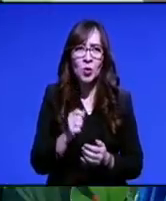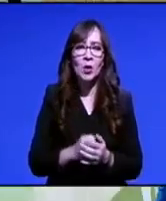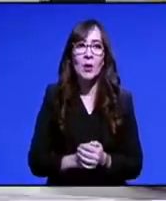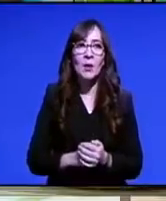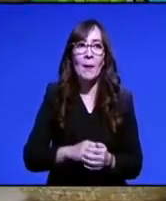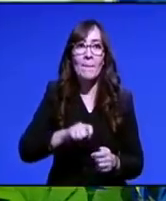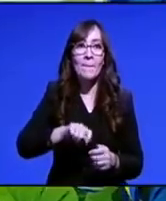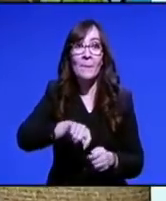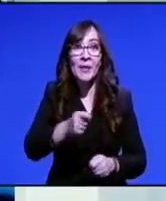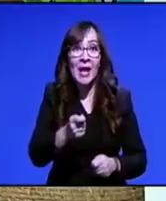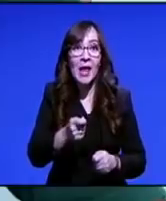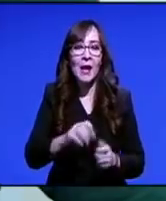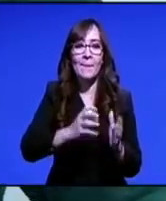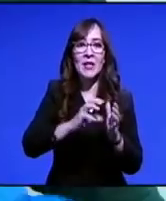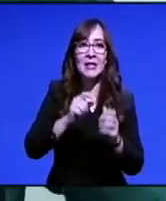coin.